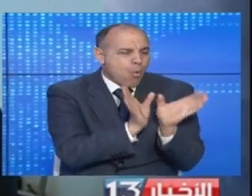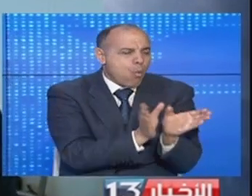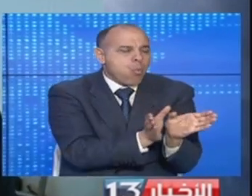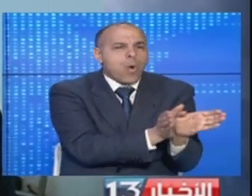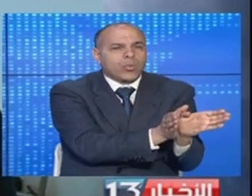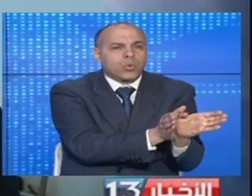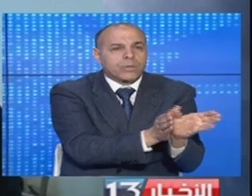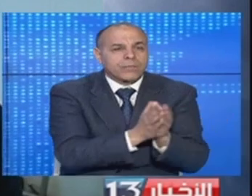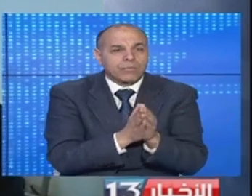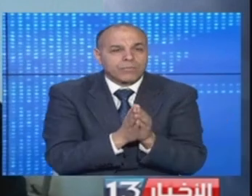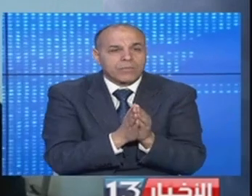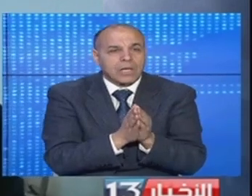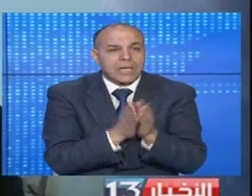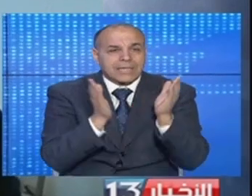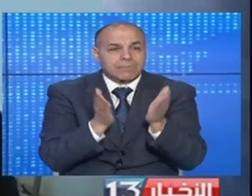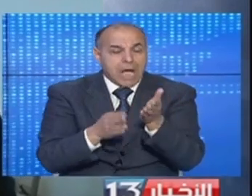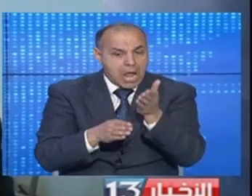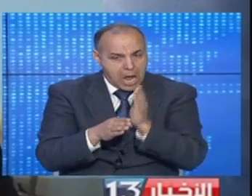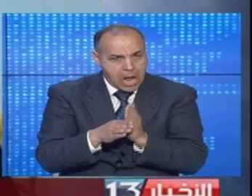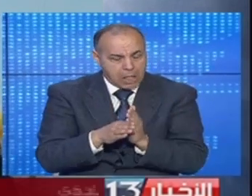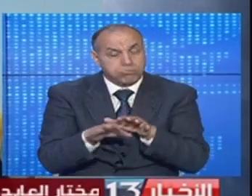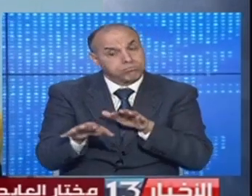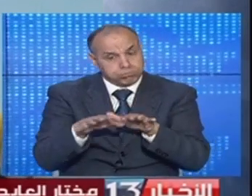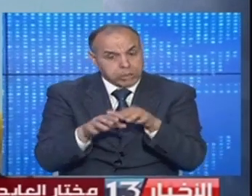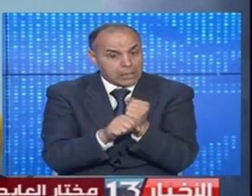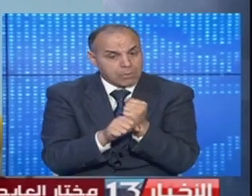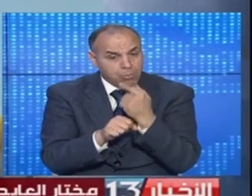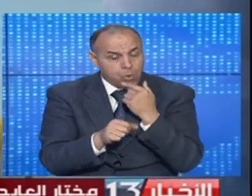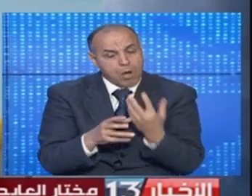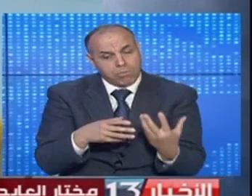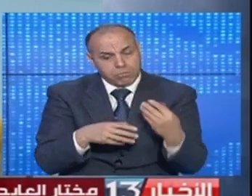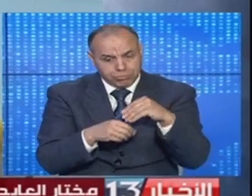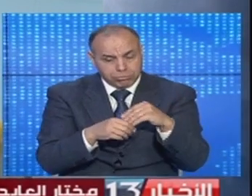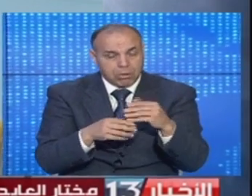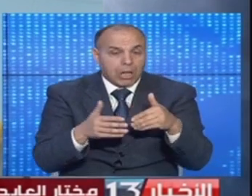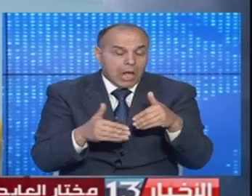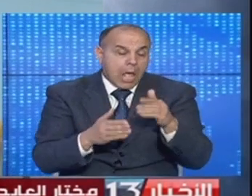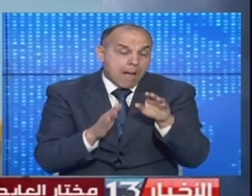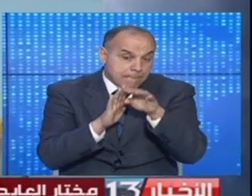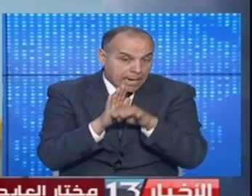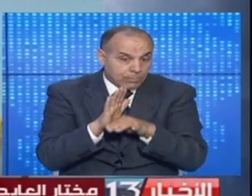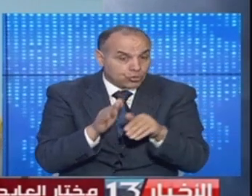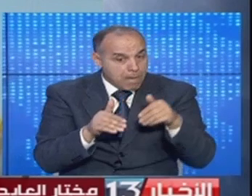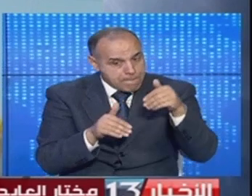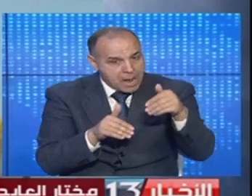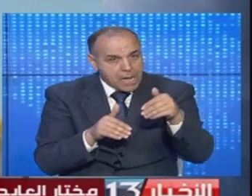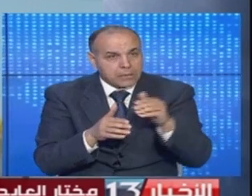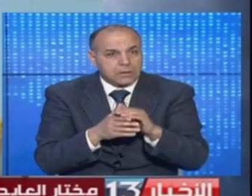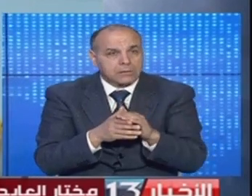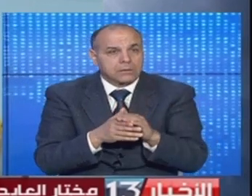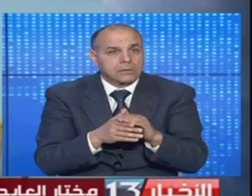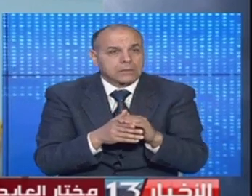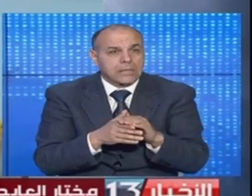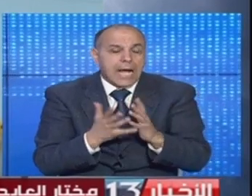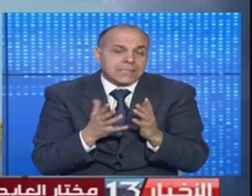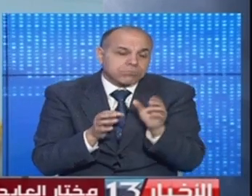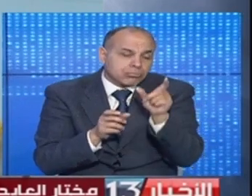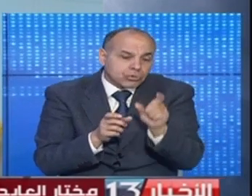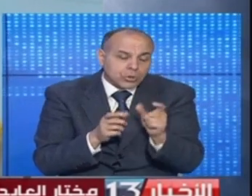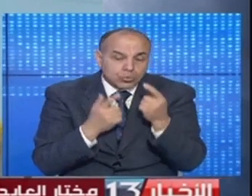لاحظتها مستعد بفعل يتاقلم مع ال الخطه هذه ومع امكانيات هذه هي حسب الحاله